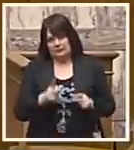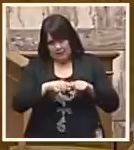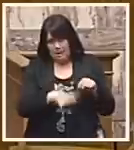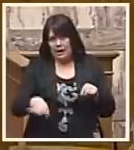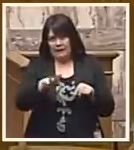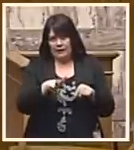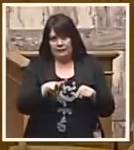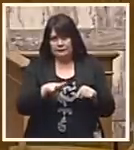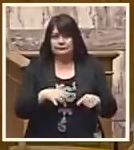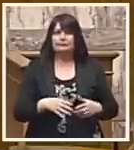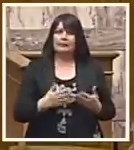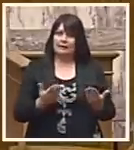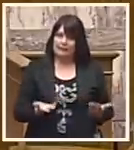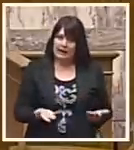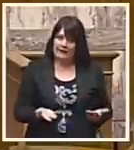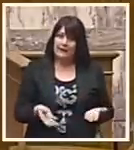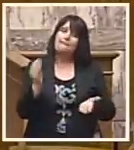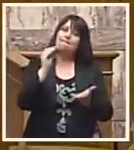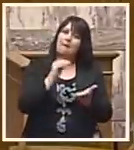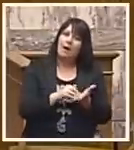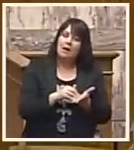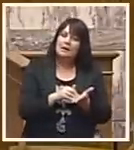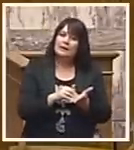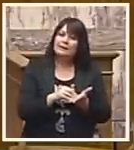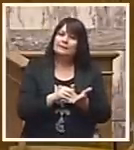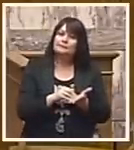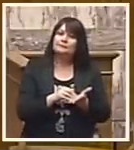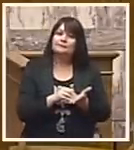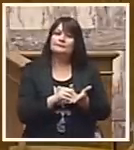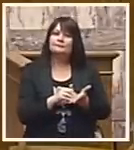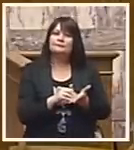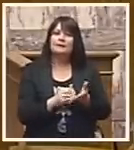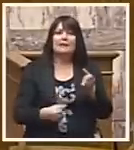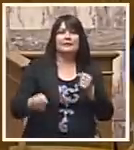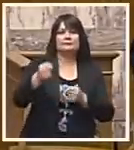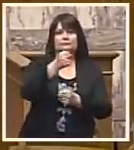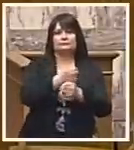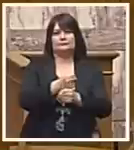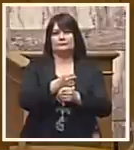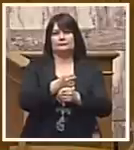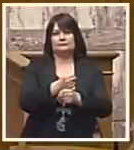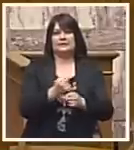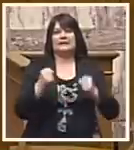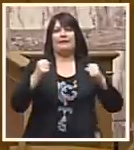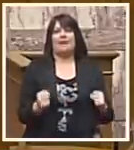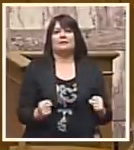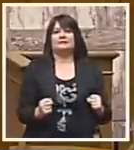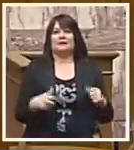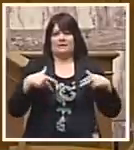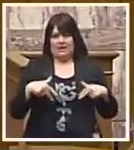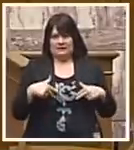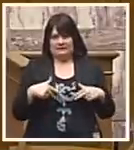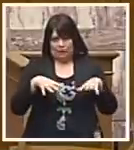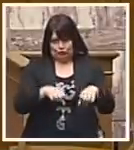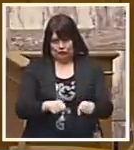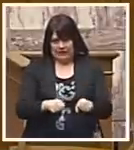Δηλαδή να ανακατανύμουμε τις θέσεις εξουσίας μεταξύ μας, τις καρέκλες. Αυτή